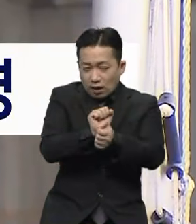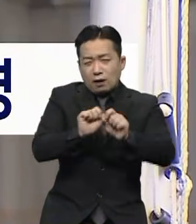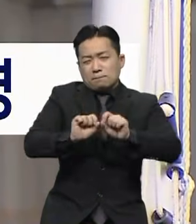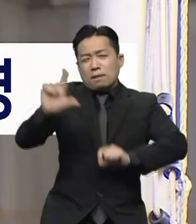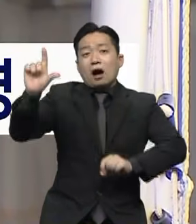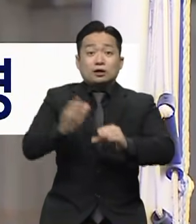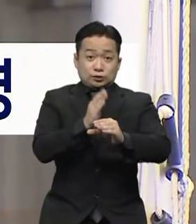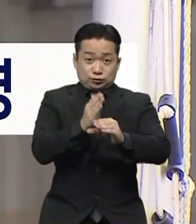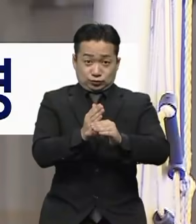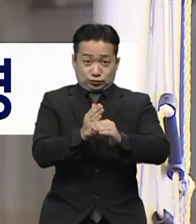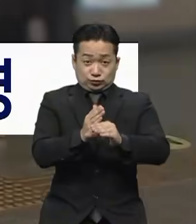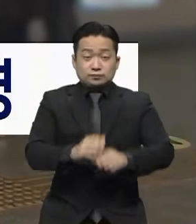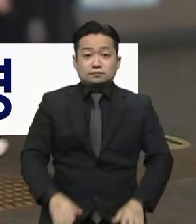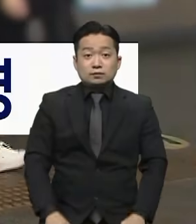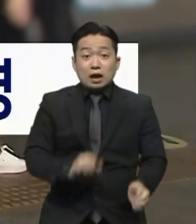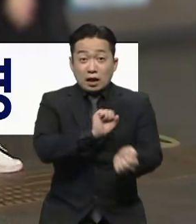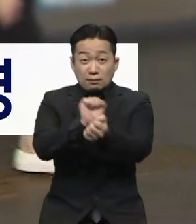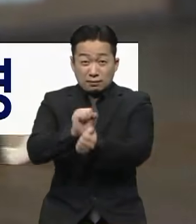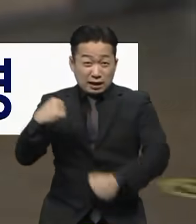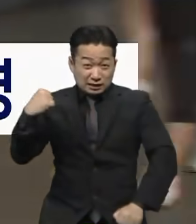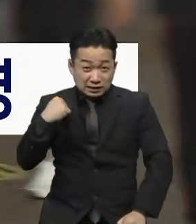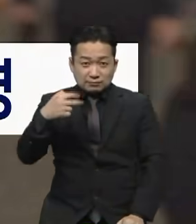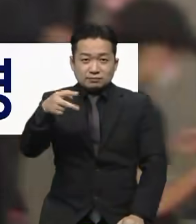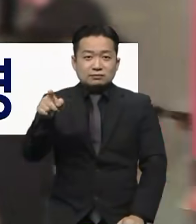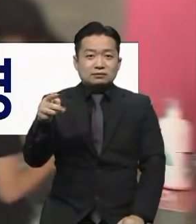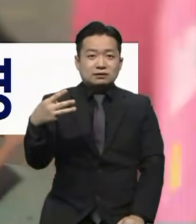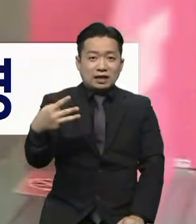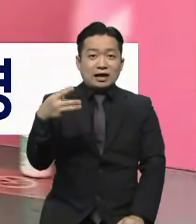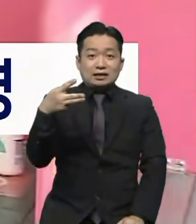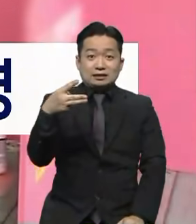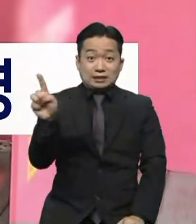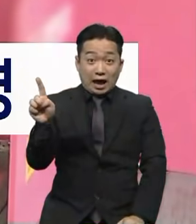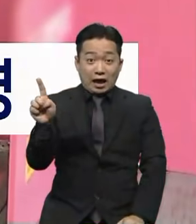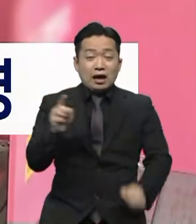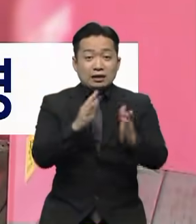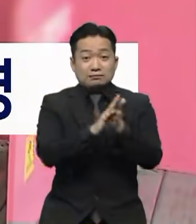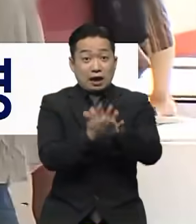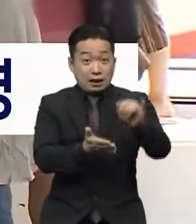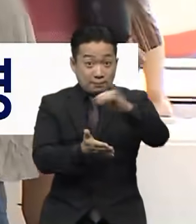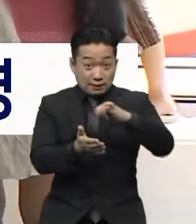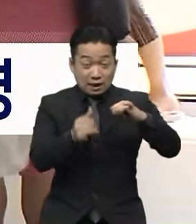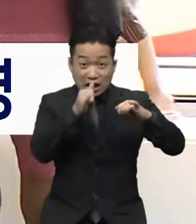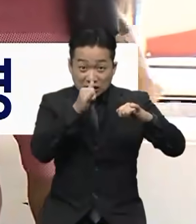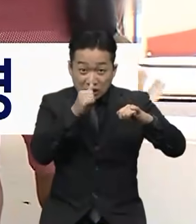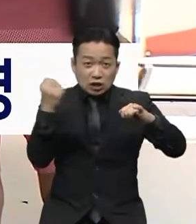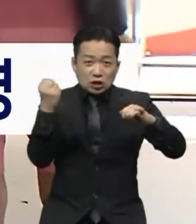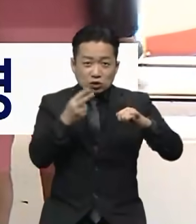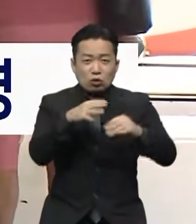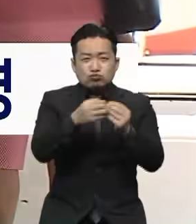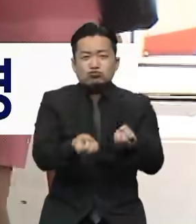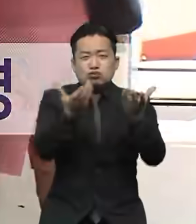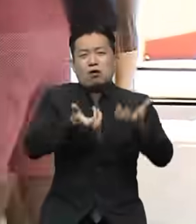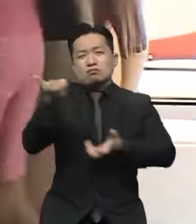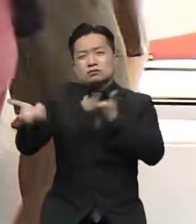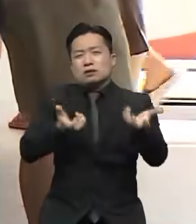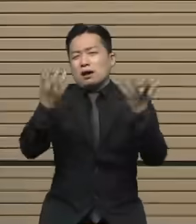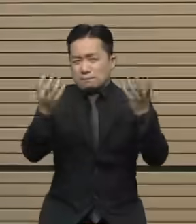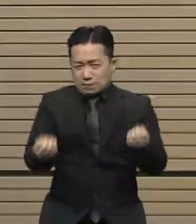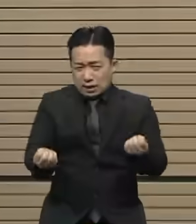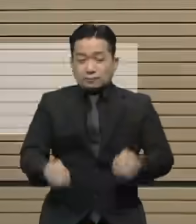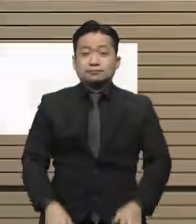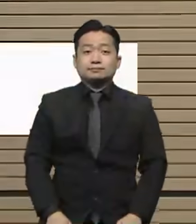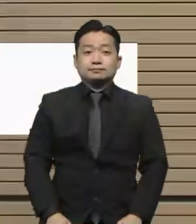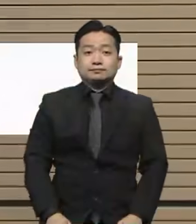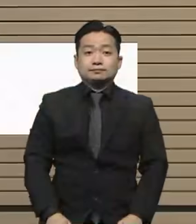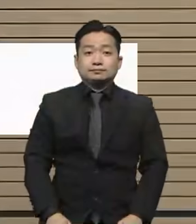있습니다. 감염력이 센 델타 변이의 유행과 추석 연휴 이동량이 확산의 주된 이유입니다.